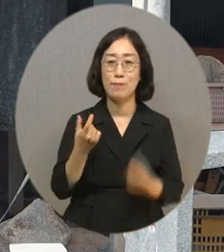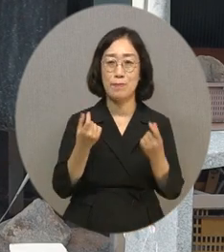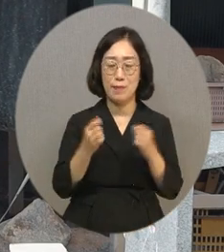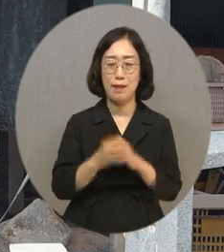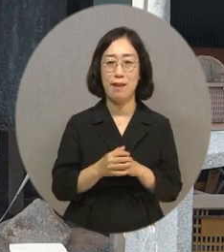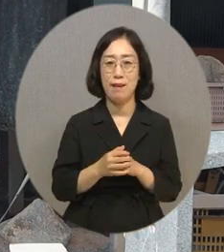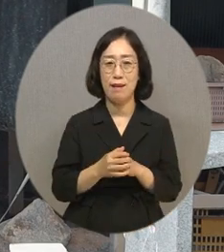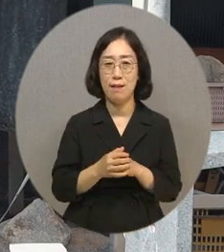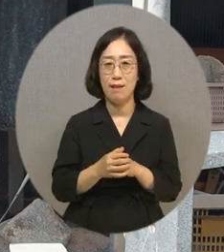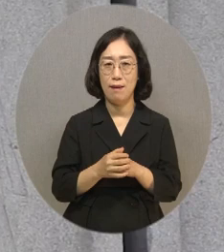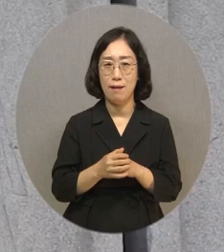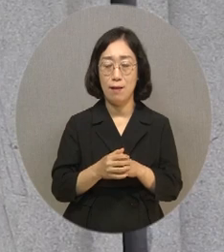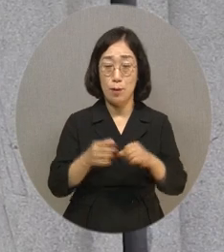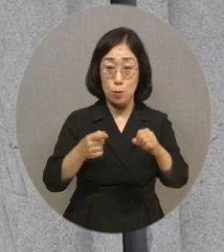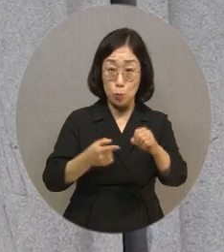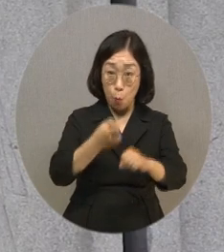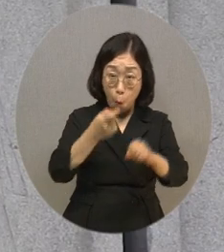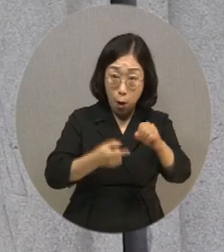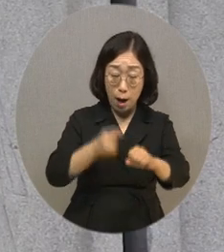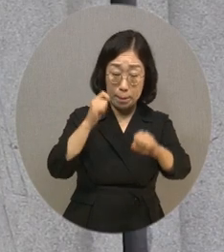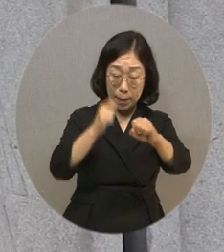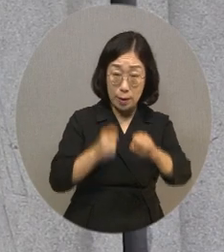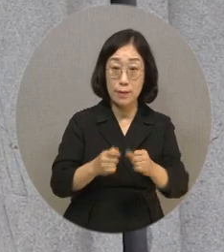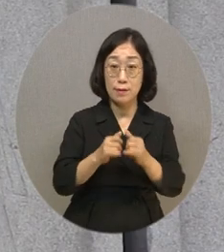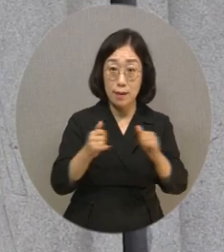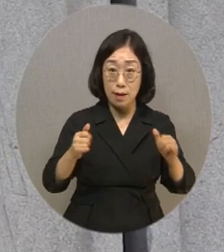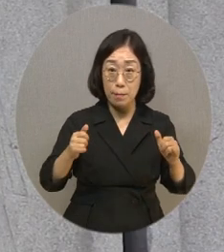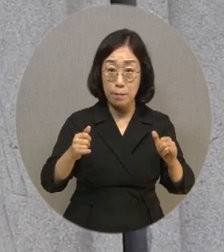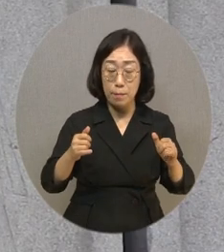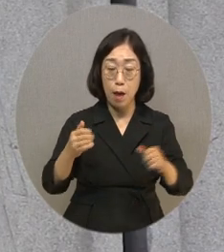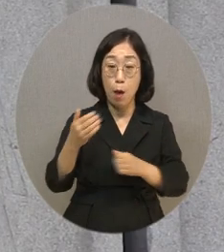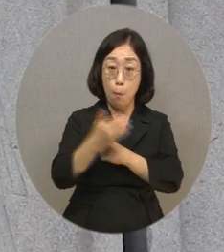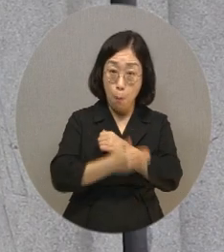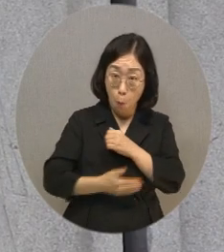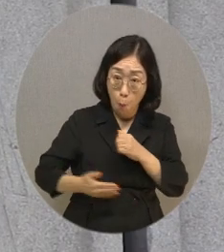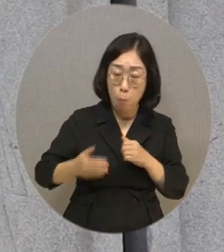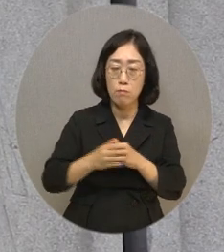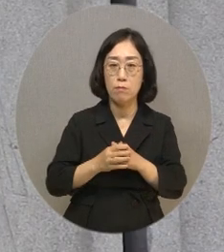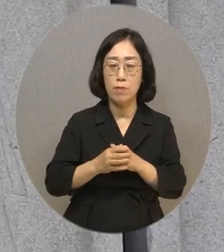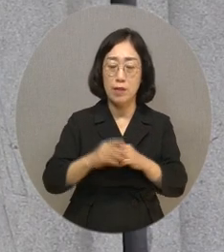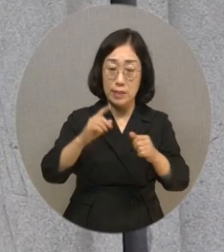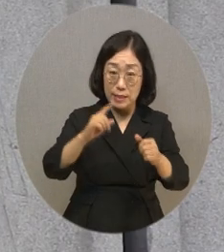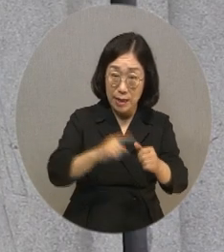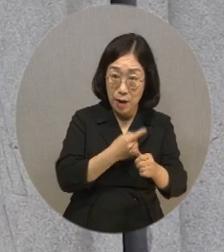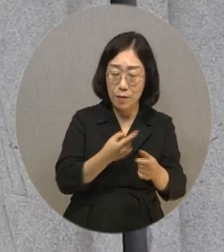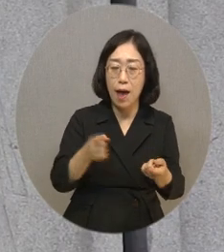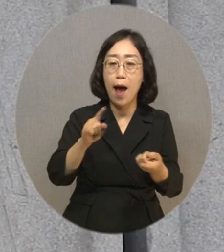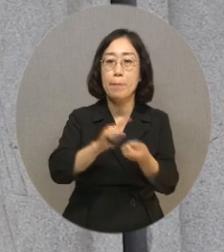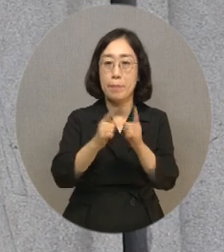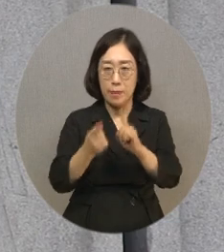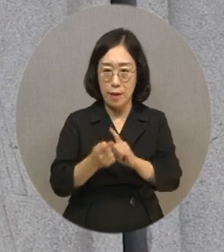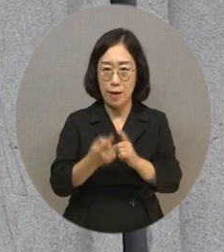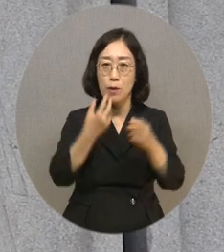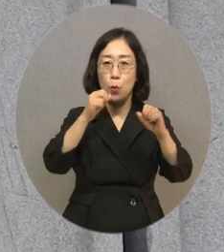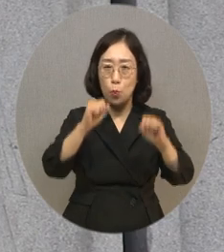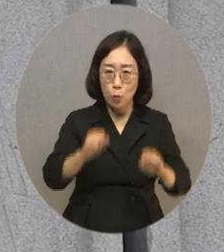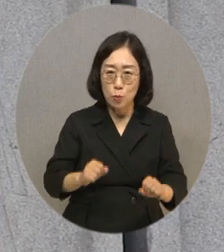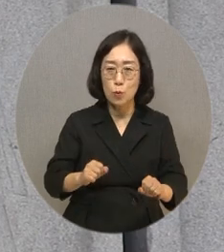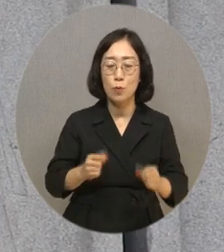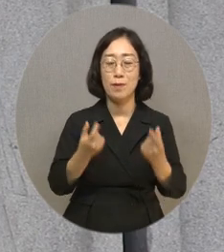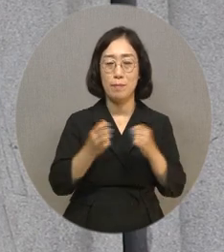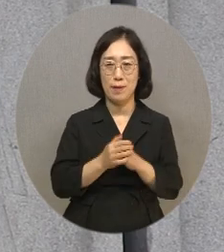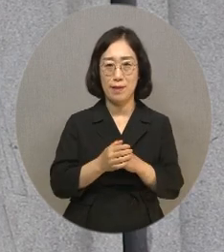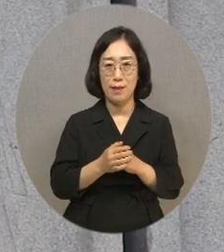됩니다 조각가는 자신의 몸을 도구삼아 자연물과 공존하는 존재와 같습니다